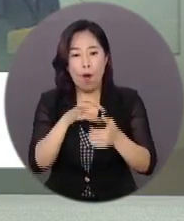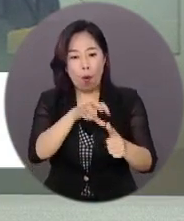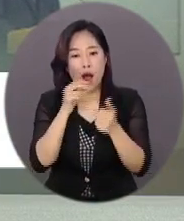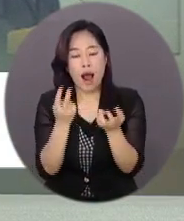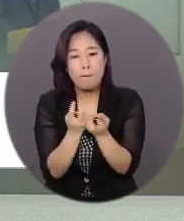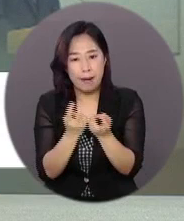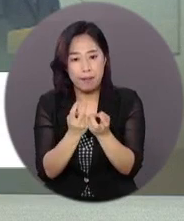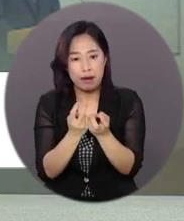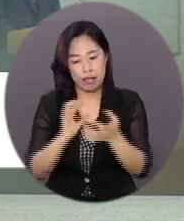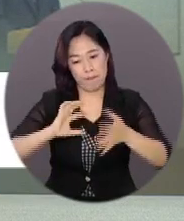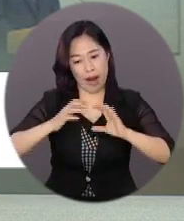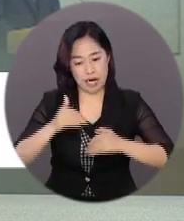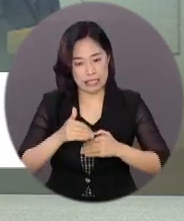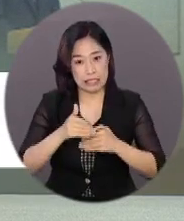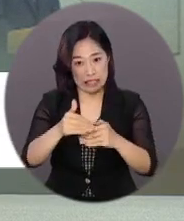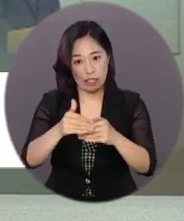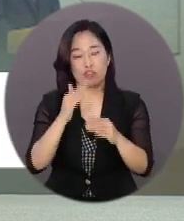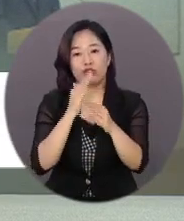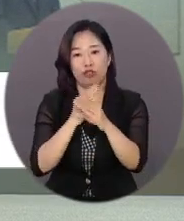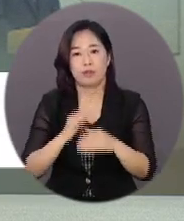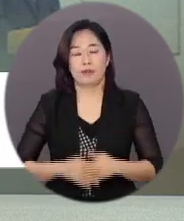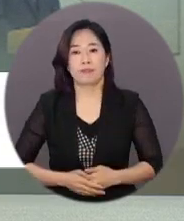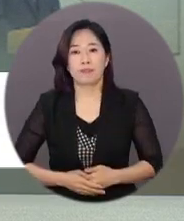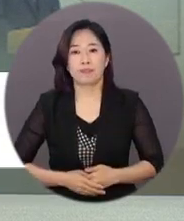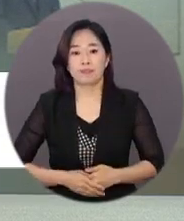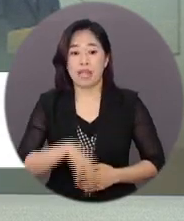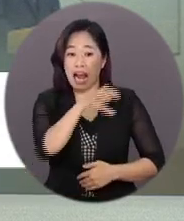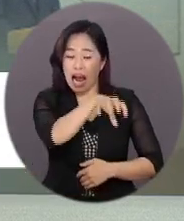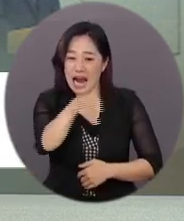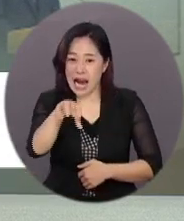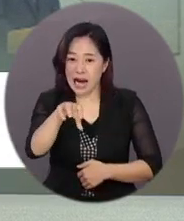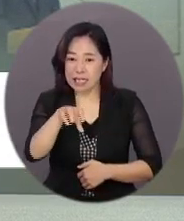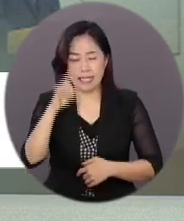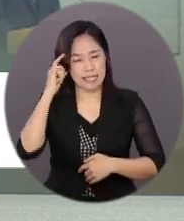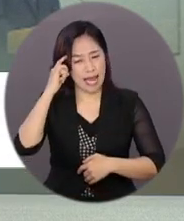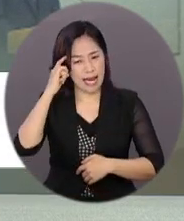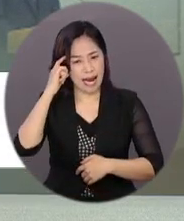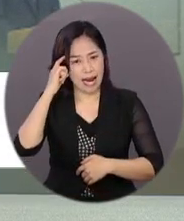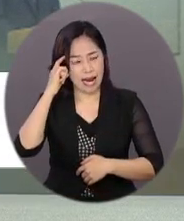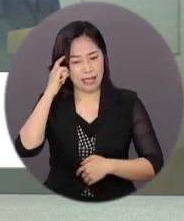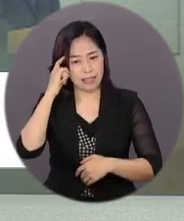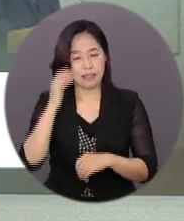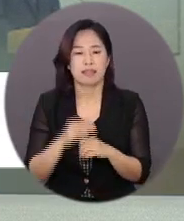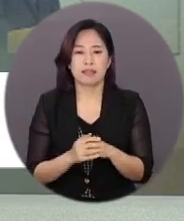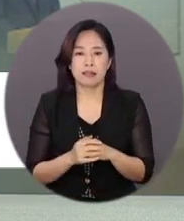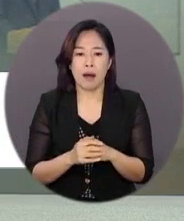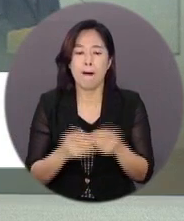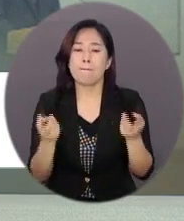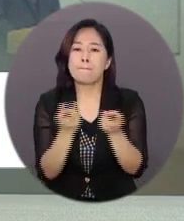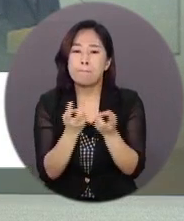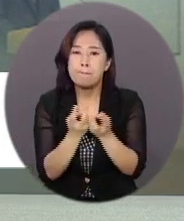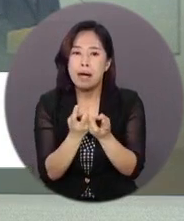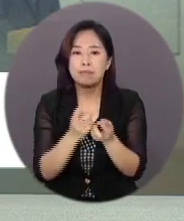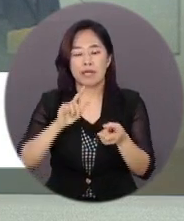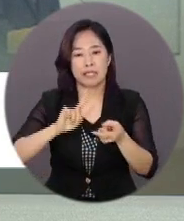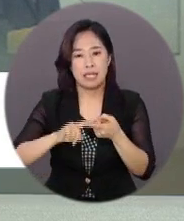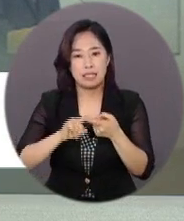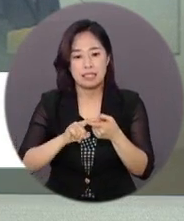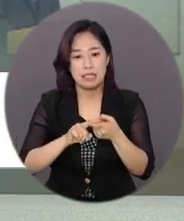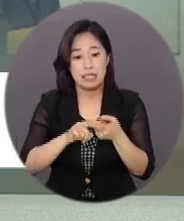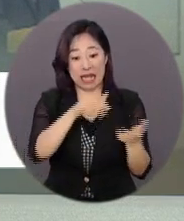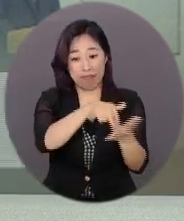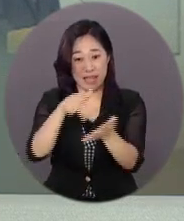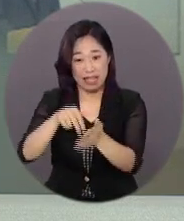놓고 논의가 활발하게 전개되고 있습니다. 각계각층에서 생각하는 최선의 활용 방안에 대한 입장차 또한